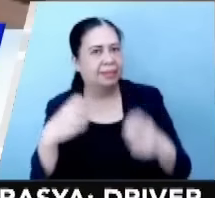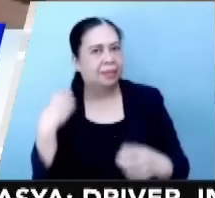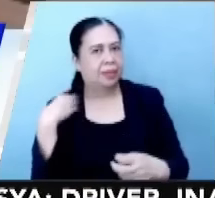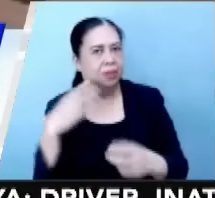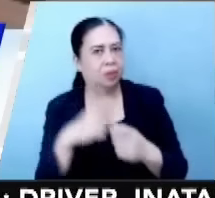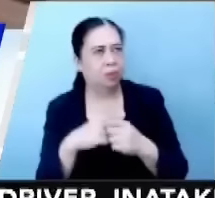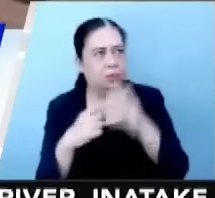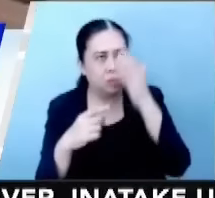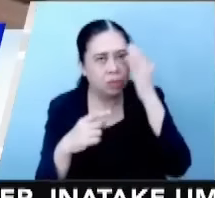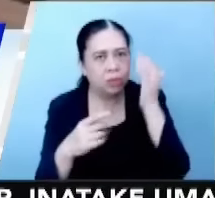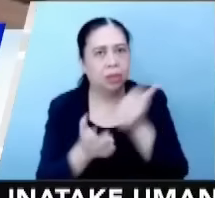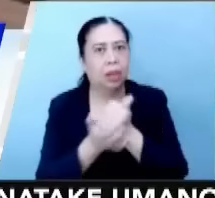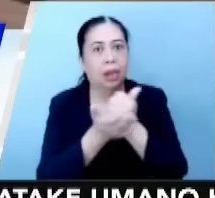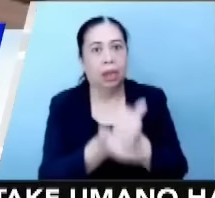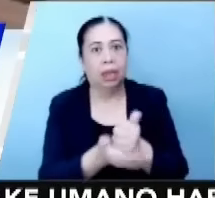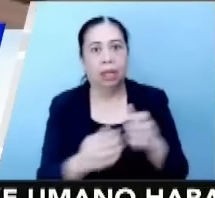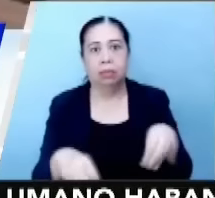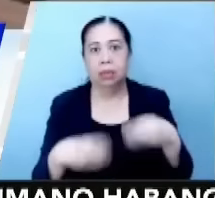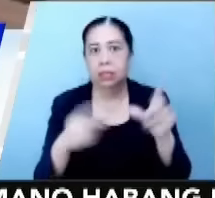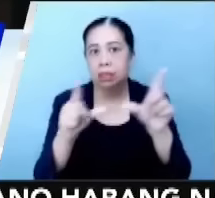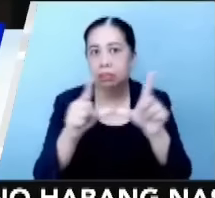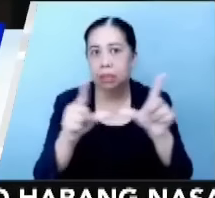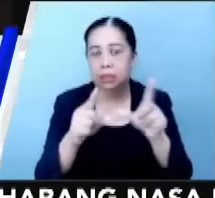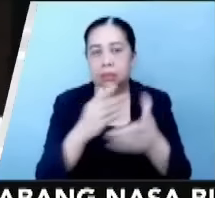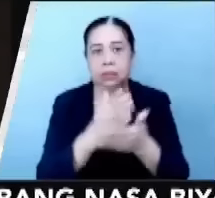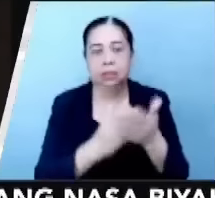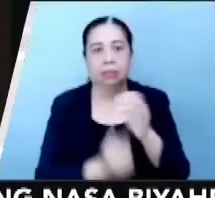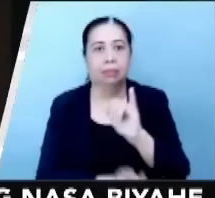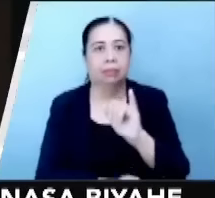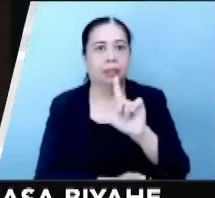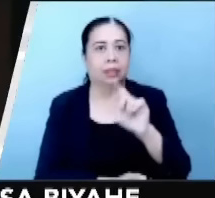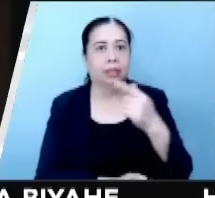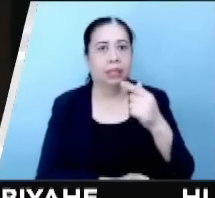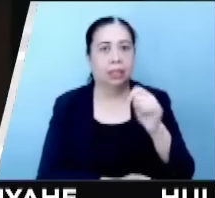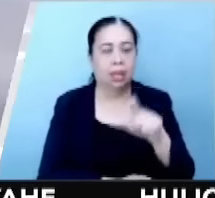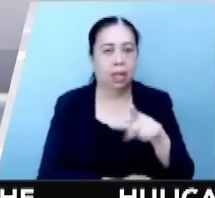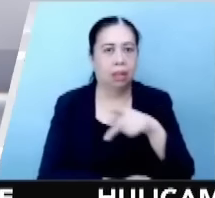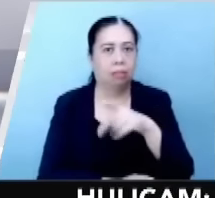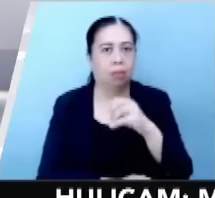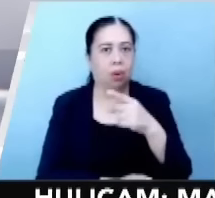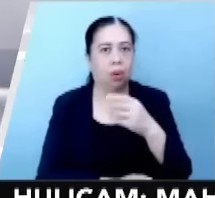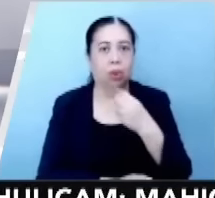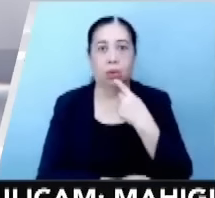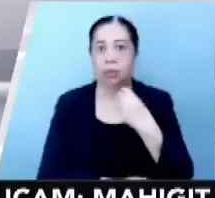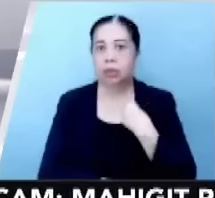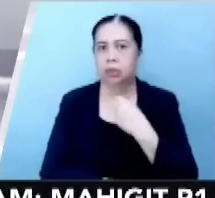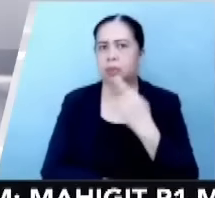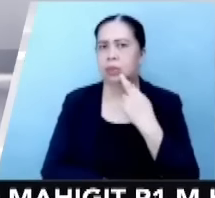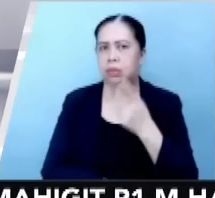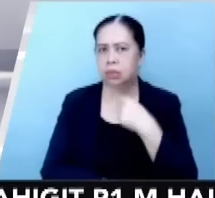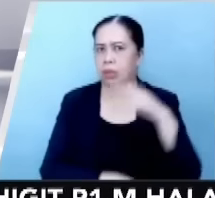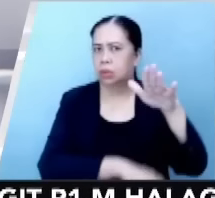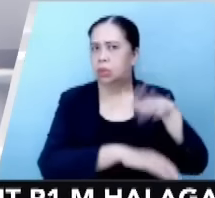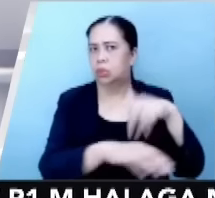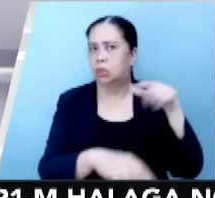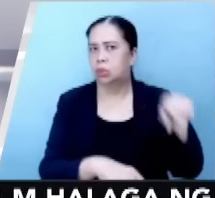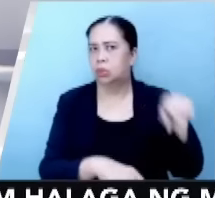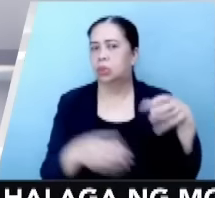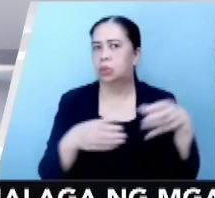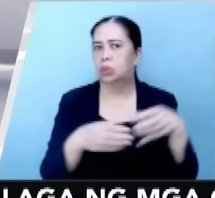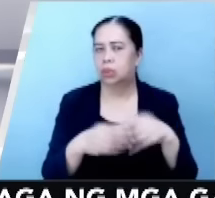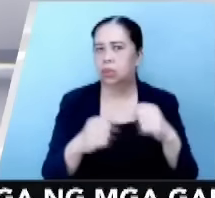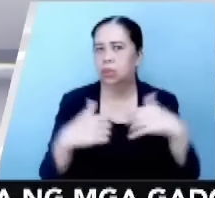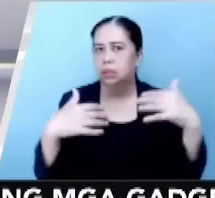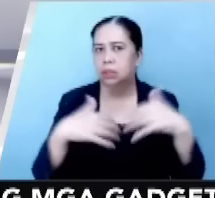tumulong mabigyan ng lisensya ang ilang iligal na Pogo sabi ni Senador Risa Hontiveros magpapatawag ang kanyang komite ng pagdinig at